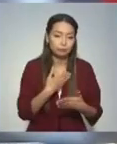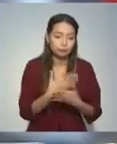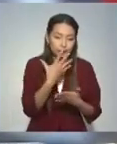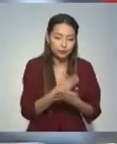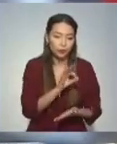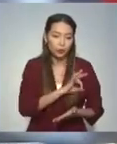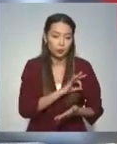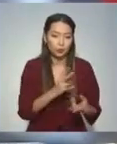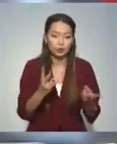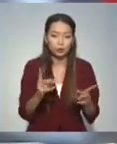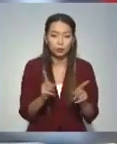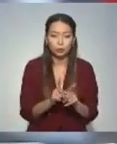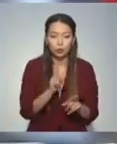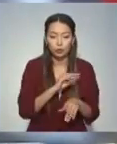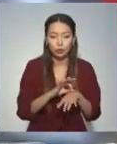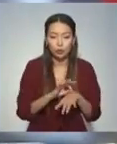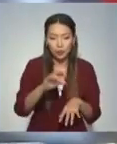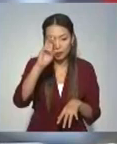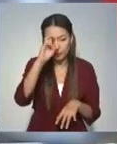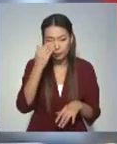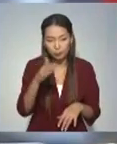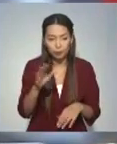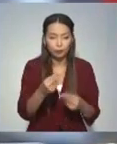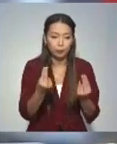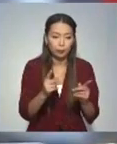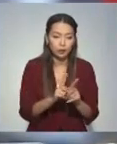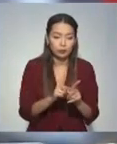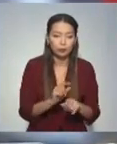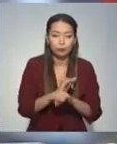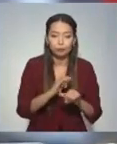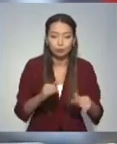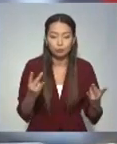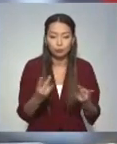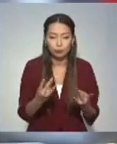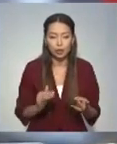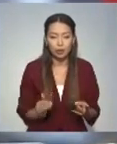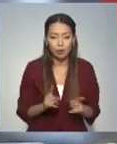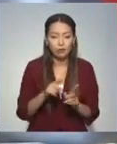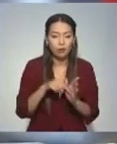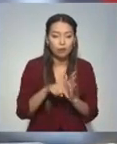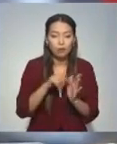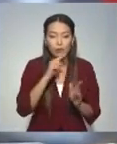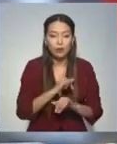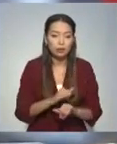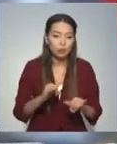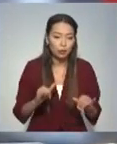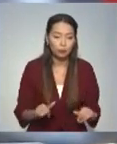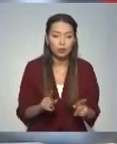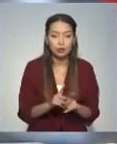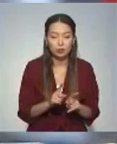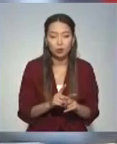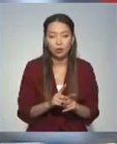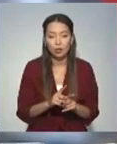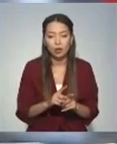қолданылуын көреміз. Мұндай шаралар мемлекеттеріміздің қаржылық егемендігін нығайтуға, капиталдың ішкі нарықтарын дамытуға, өңірлік